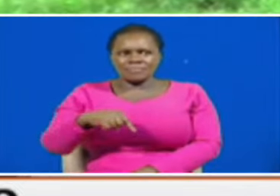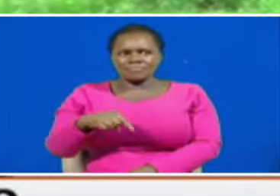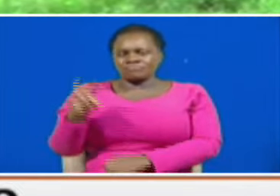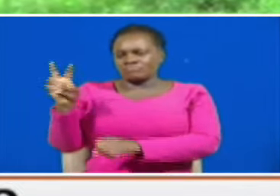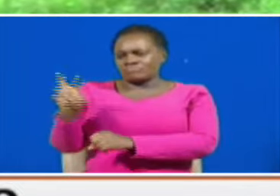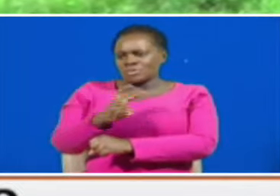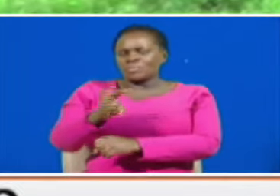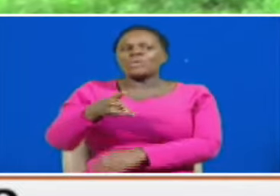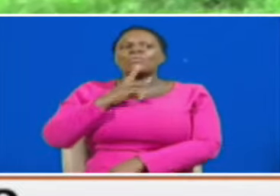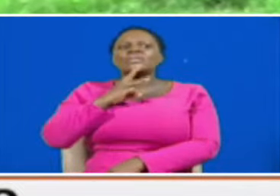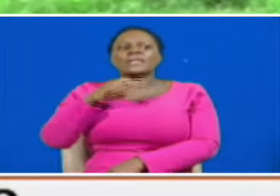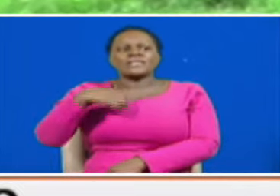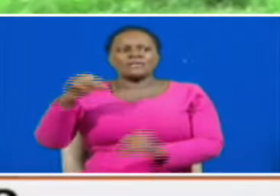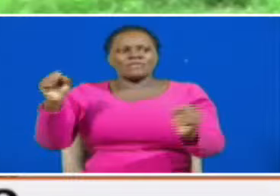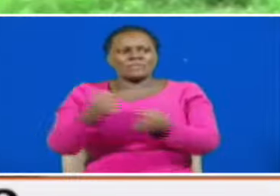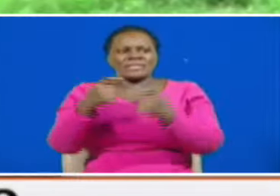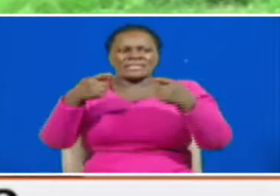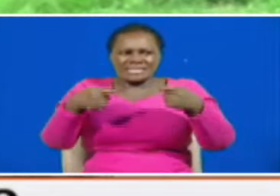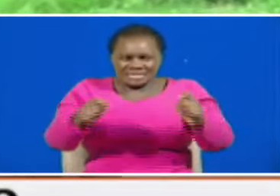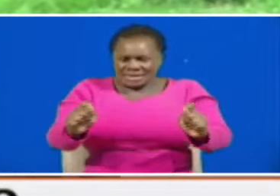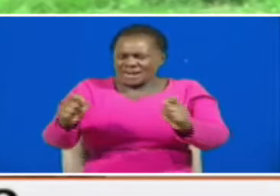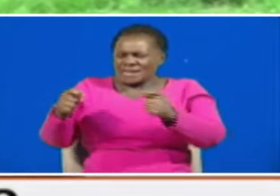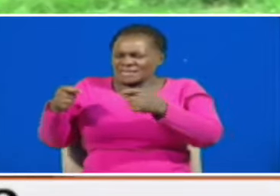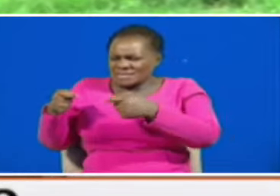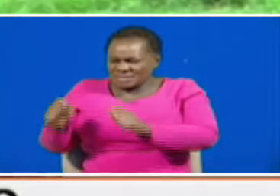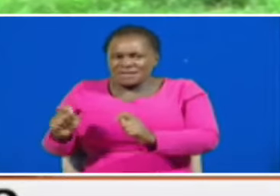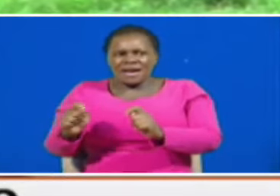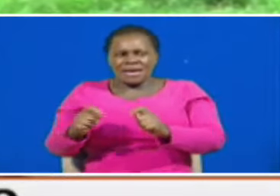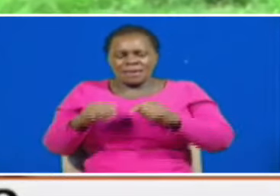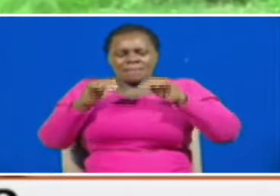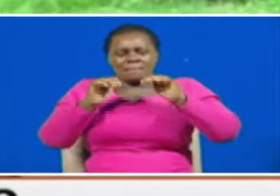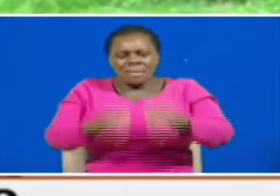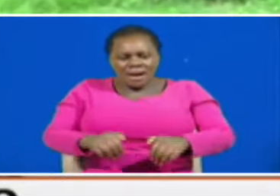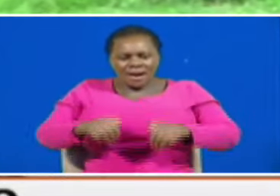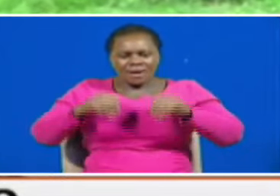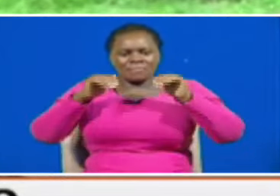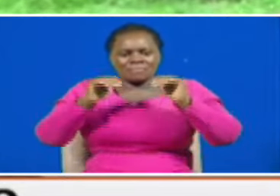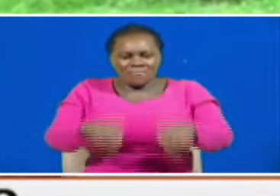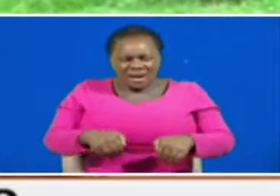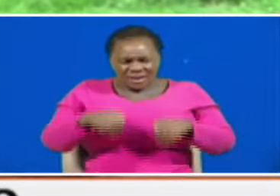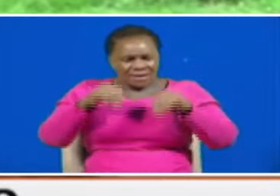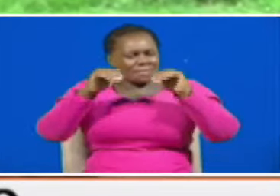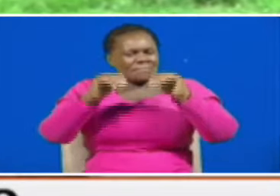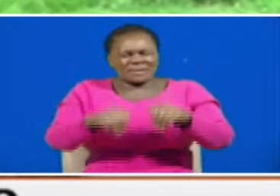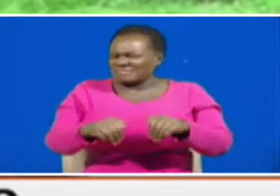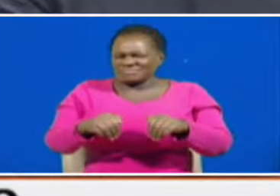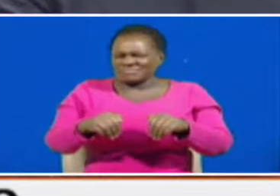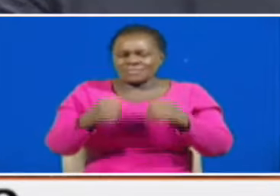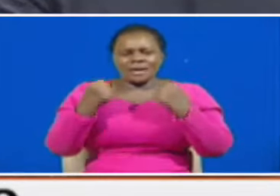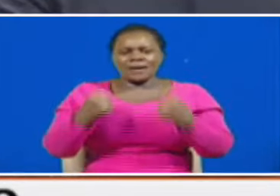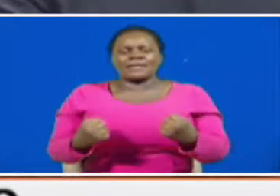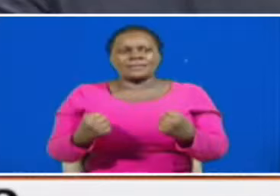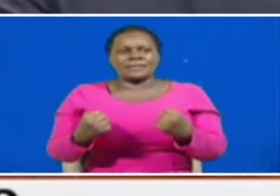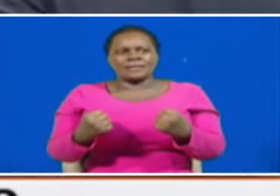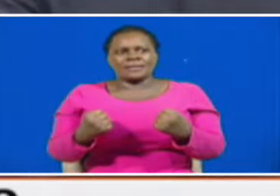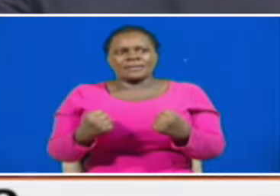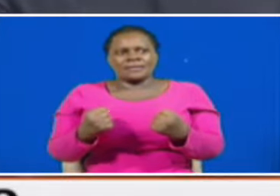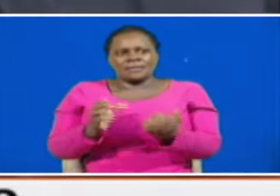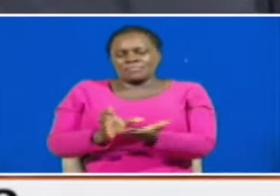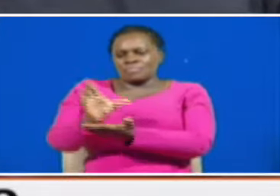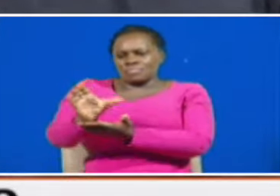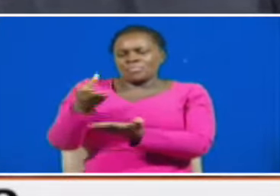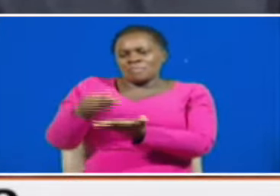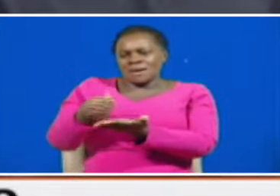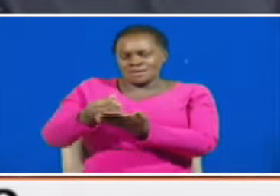maji. Sisi hatuwezi, tumejaribu kulima chimba chimba na jembe hawezekani. Waweke pesa ya